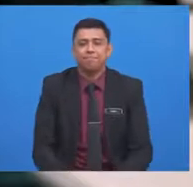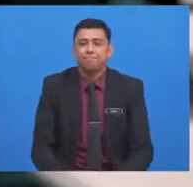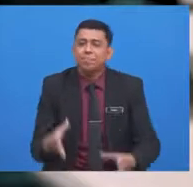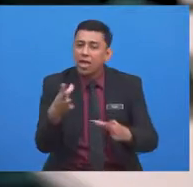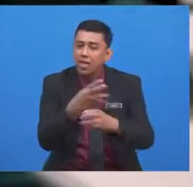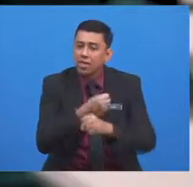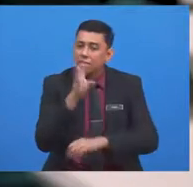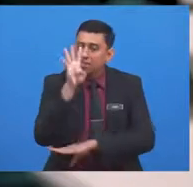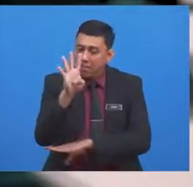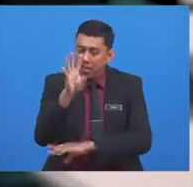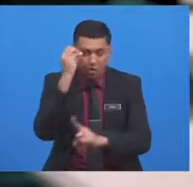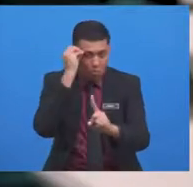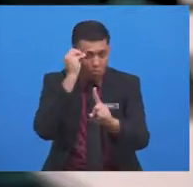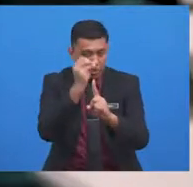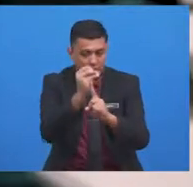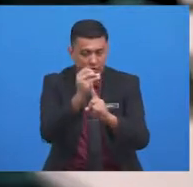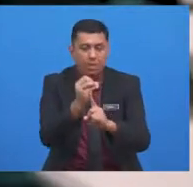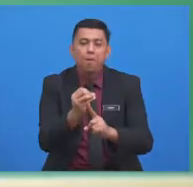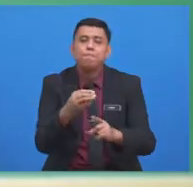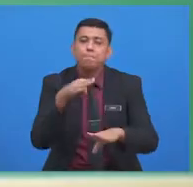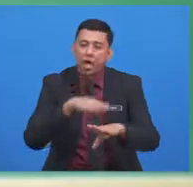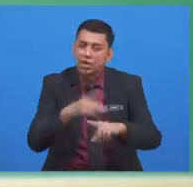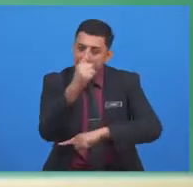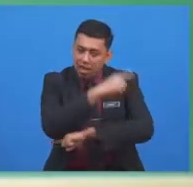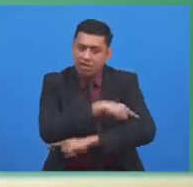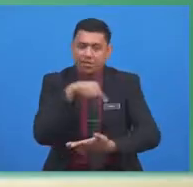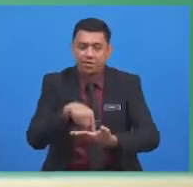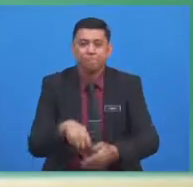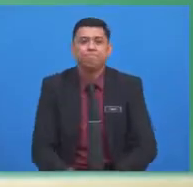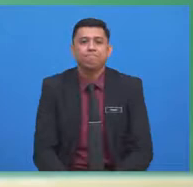Terdapat 4 objektif pembelajaran kita pada hari ini, iaitu